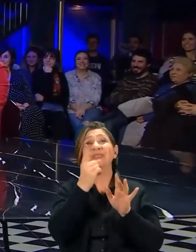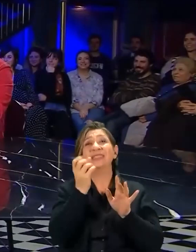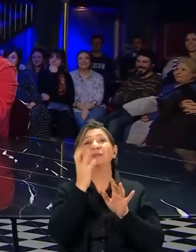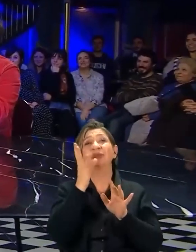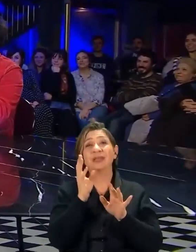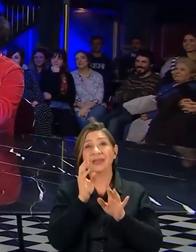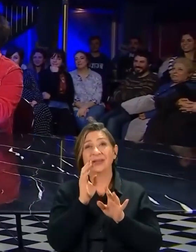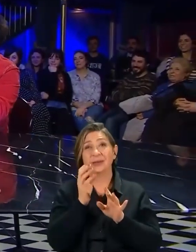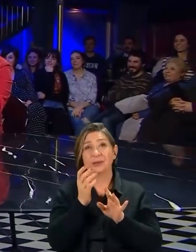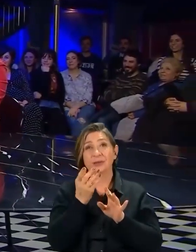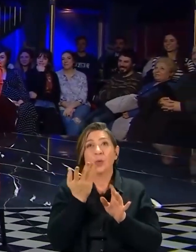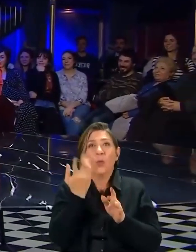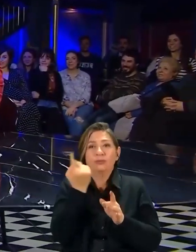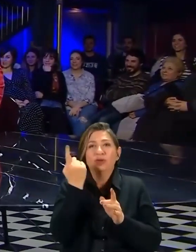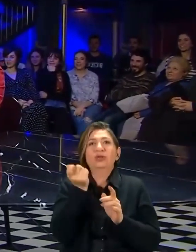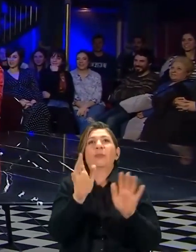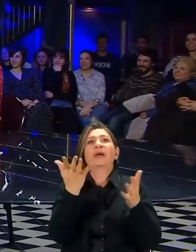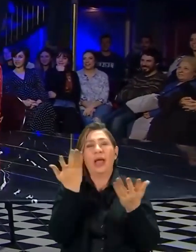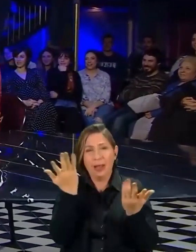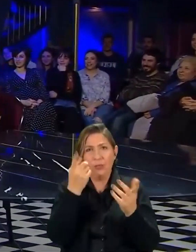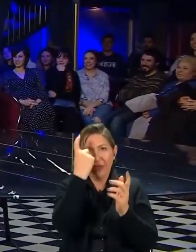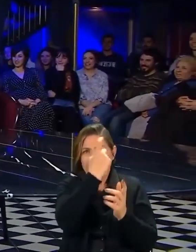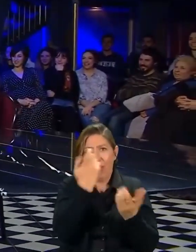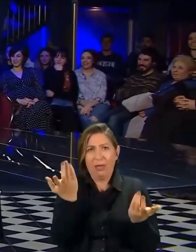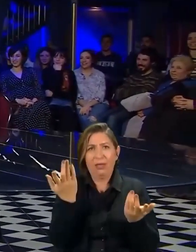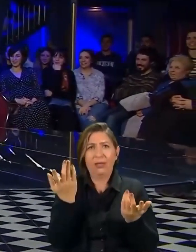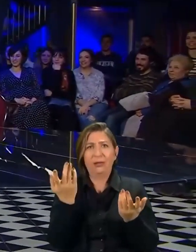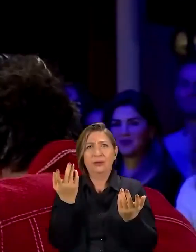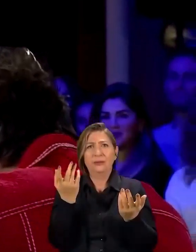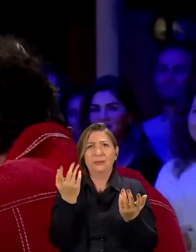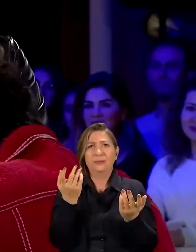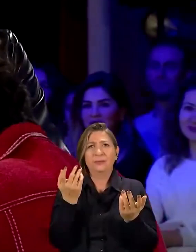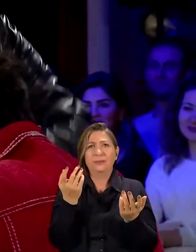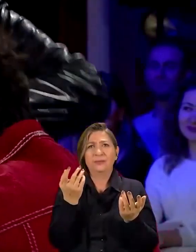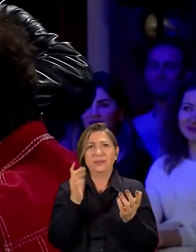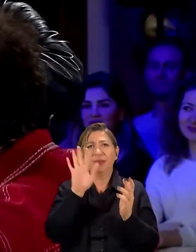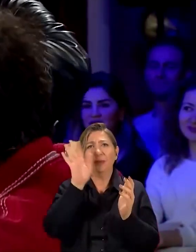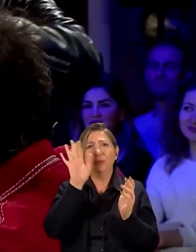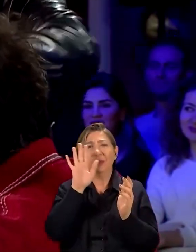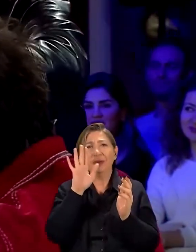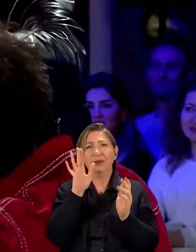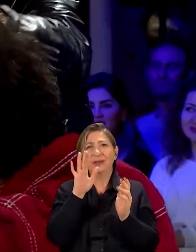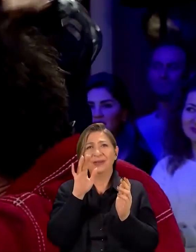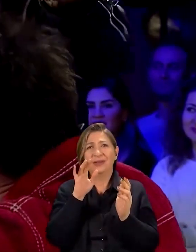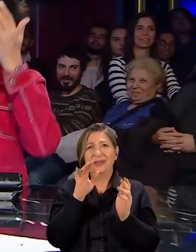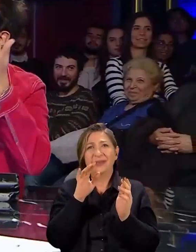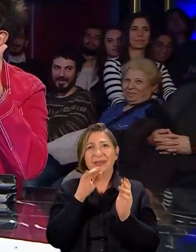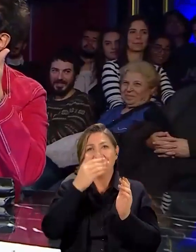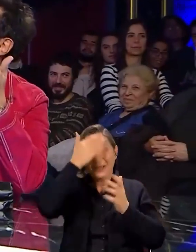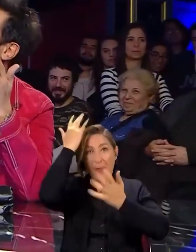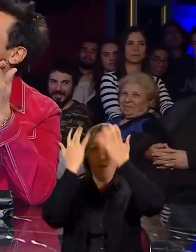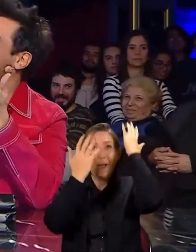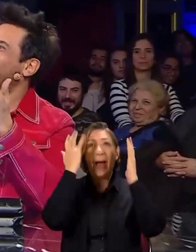çıkmayacak değil mi bu ama ne olab öyle bir şey yok canım sıkıyoruz işte aman ön tarafa bu oluyorsun onu eline